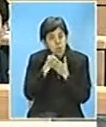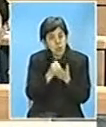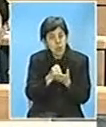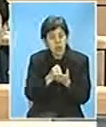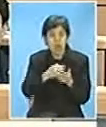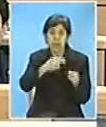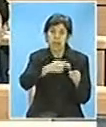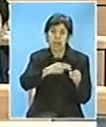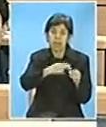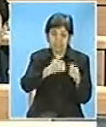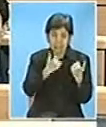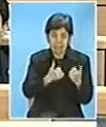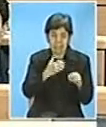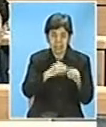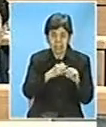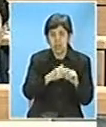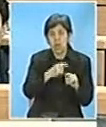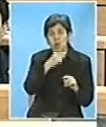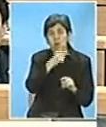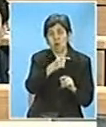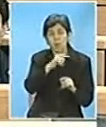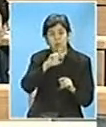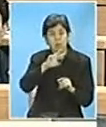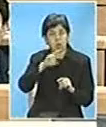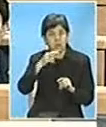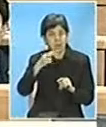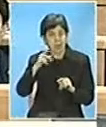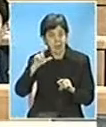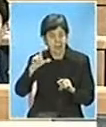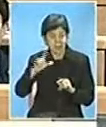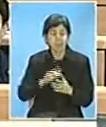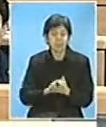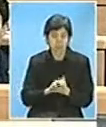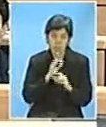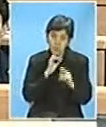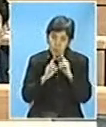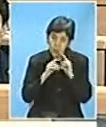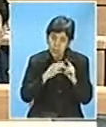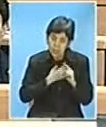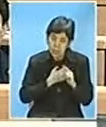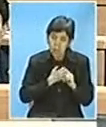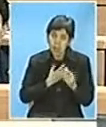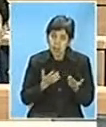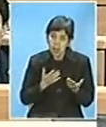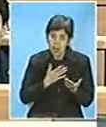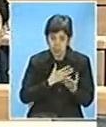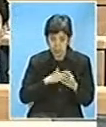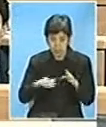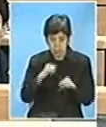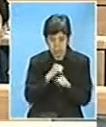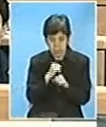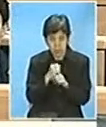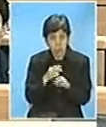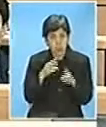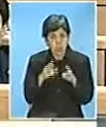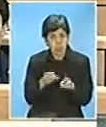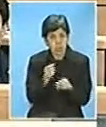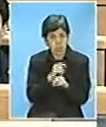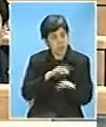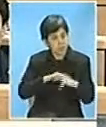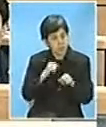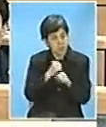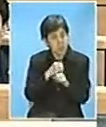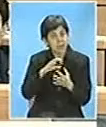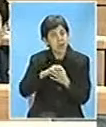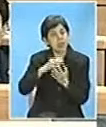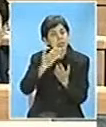น้ำมันซึ่งปัจจุบันนี้ลบถึง 20,000 กว่าล้านนะครับคงต้องมาพูดคุยกันว่าเราจะดำเนินการอย่างไรนะครับเกี่ยวเรื่องการบริหารกอง